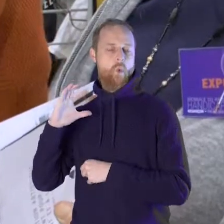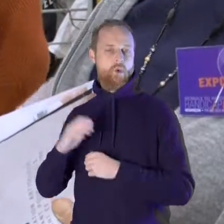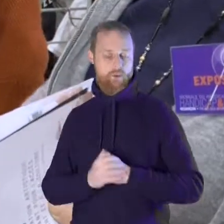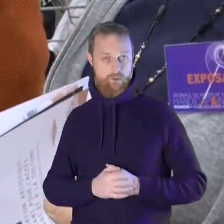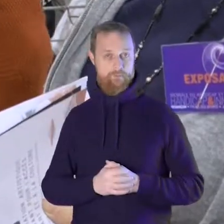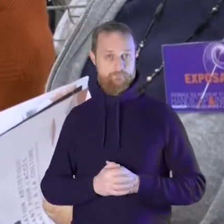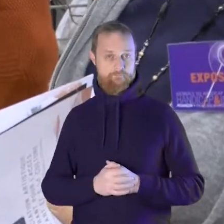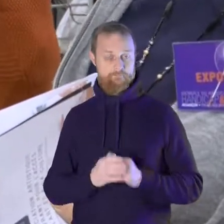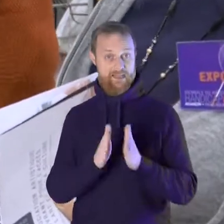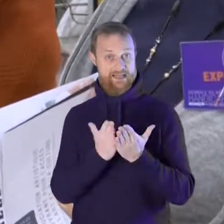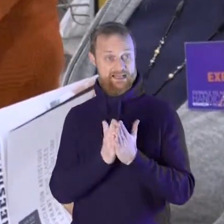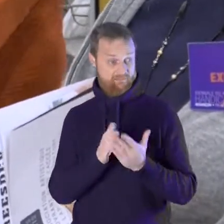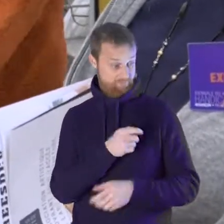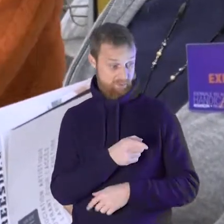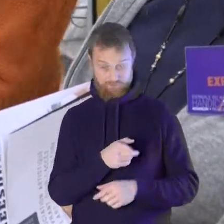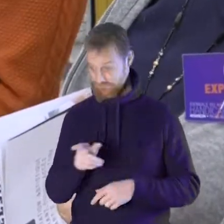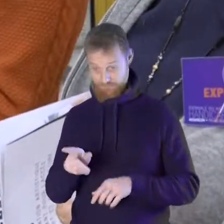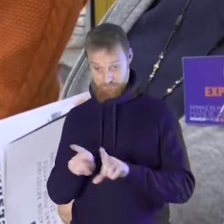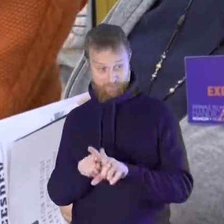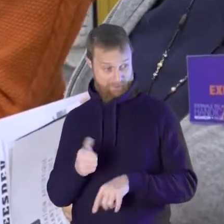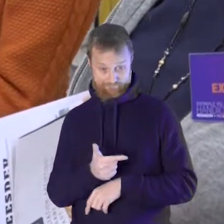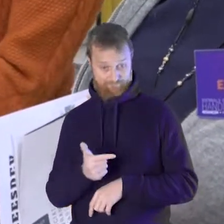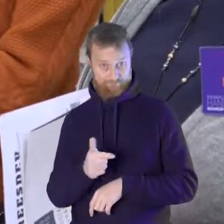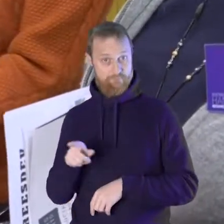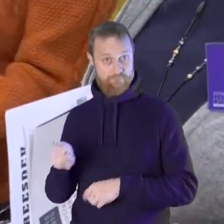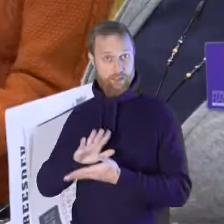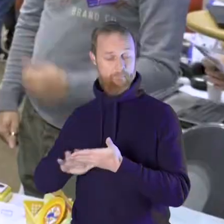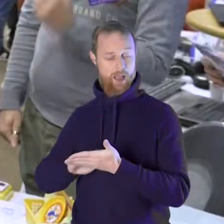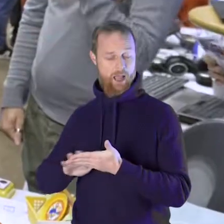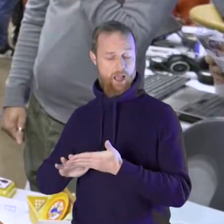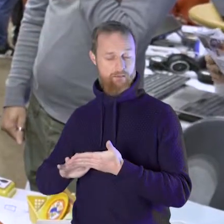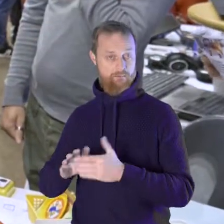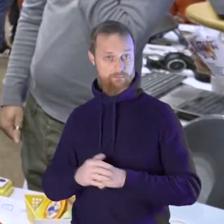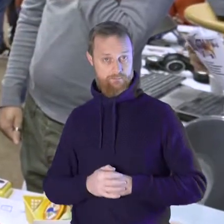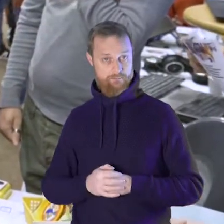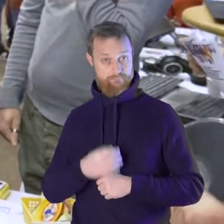c'est le même livre en braille.